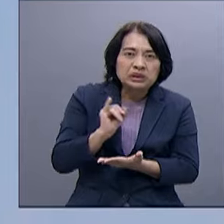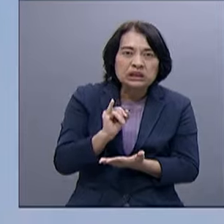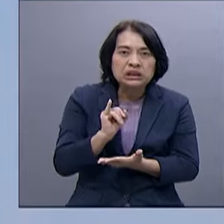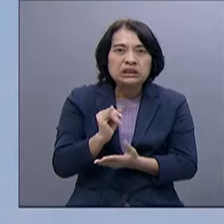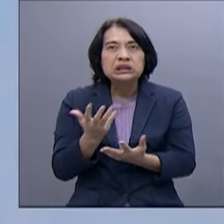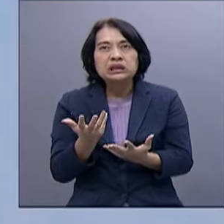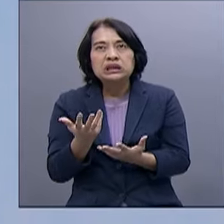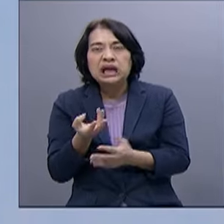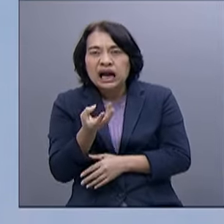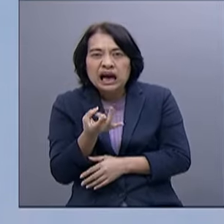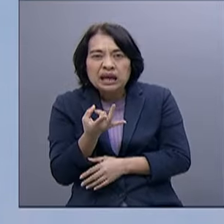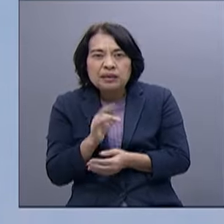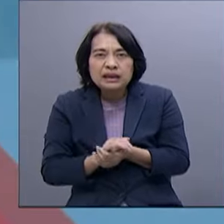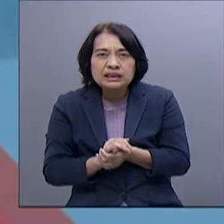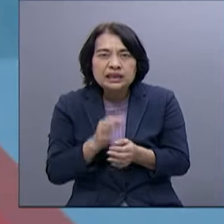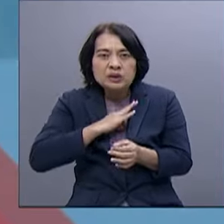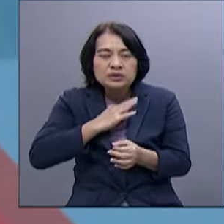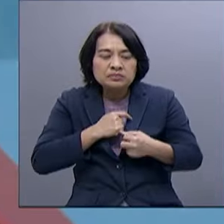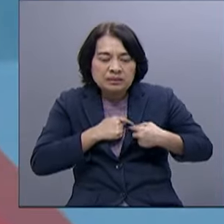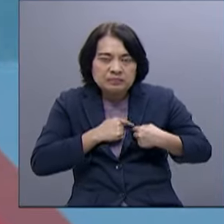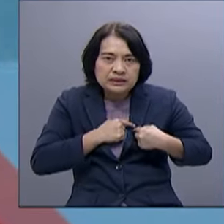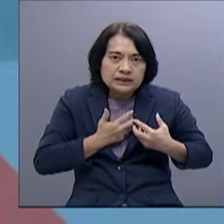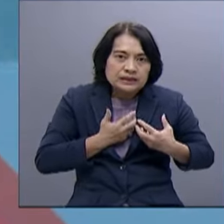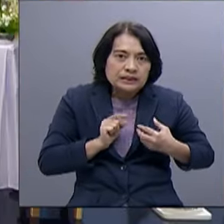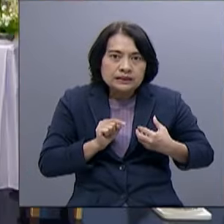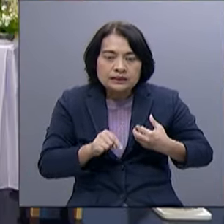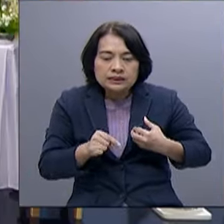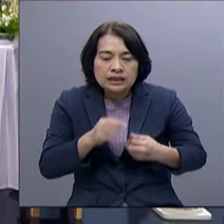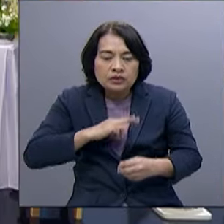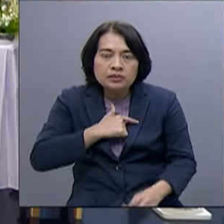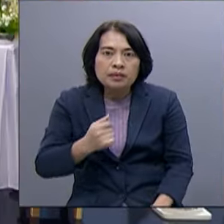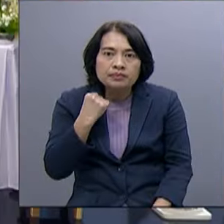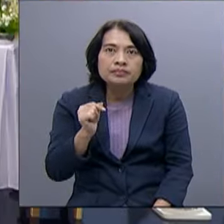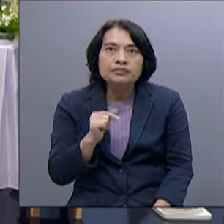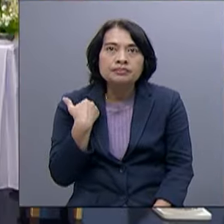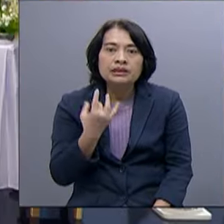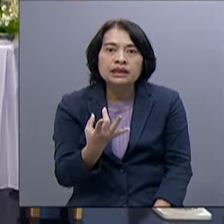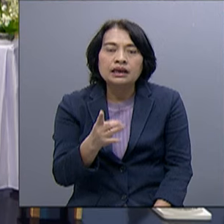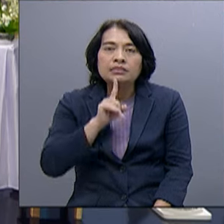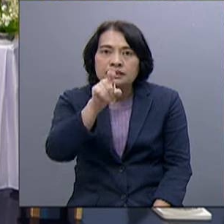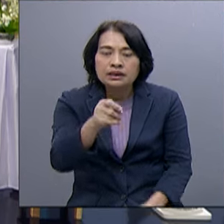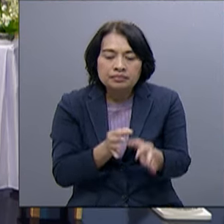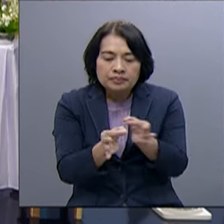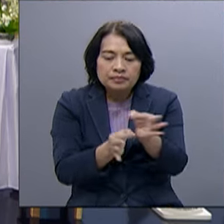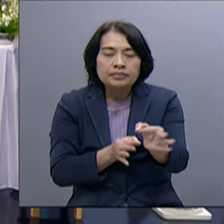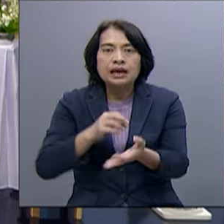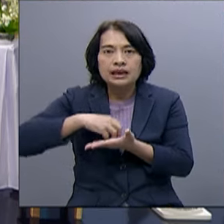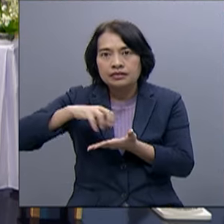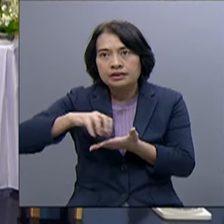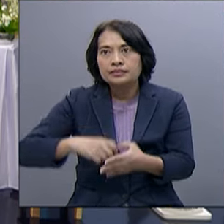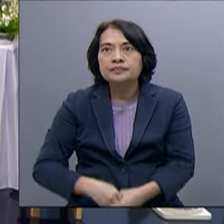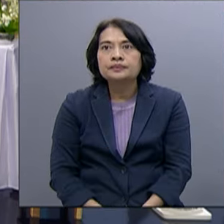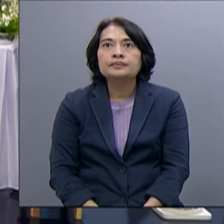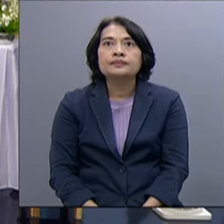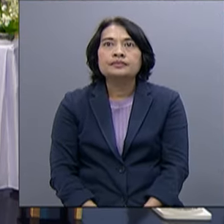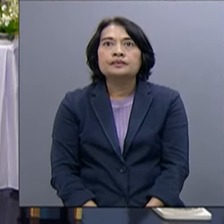ม ียึดเหนี่ยวจิตใจ ยึดเหนี่ยวจิตใจแบบอัปเกรดไหมครับท่าน เสริมความเชื่อมั่น วันนี้มีอะไรข้างหน้าเนี่ยฮะอยากให้อธิบายเล่าให้ฟังหน่อย เนี่ยค่ะทางด้านนี้เ